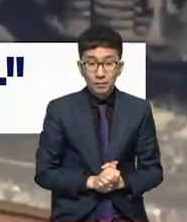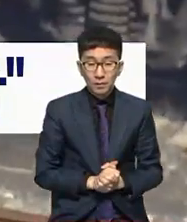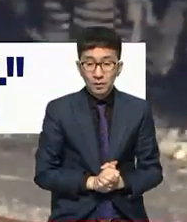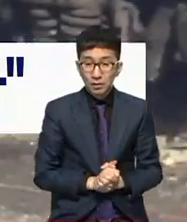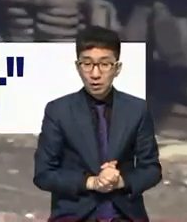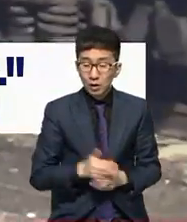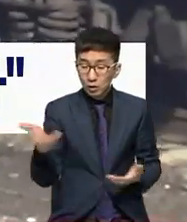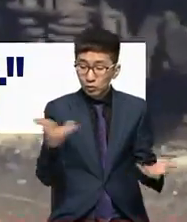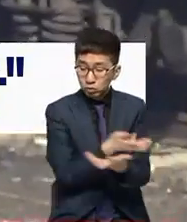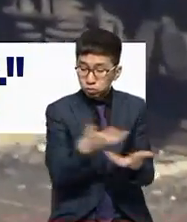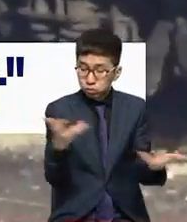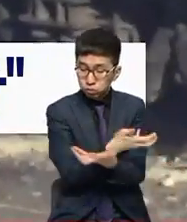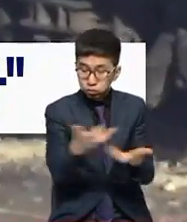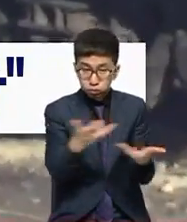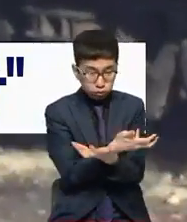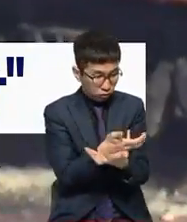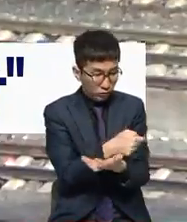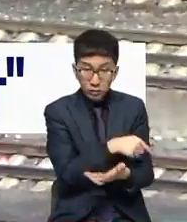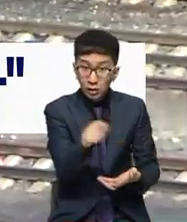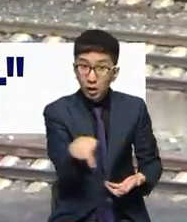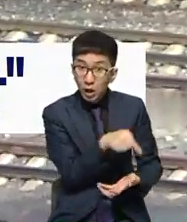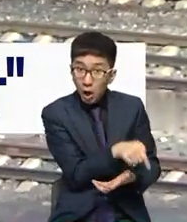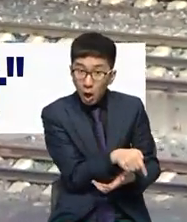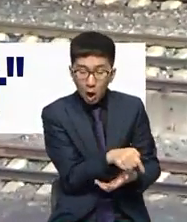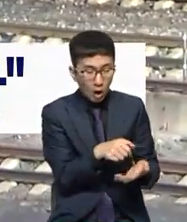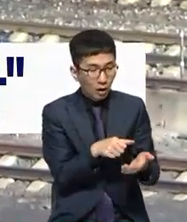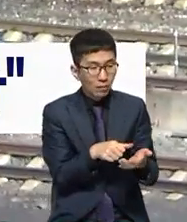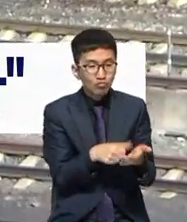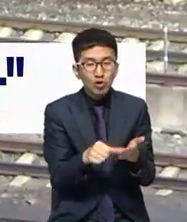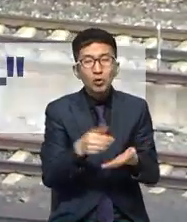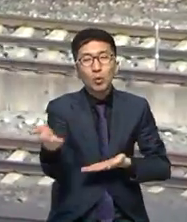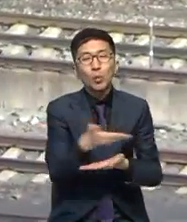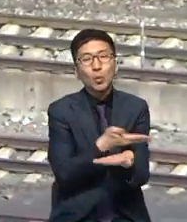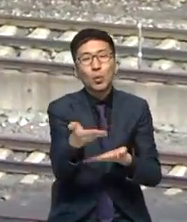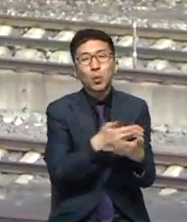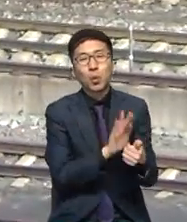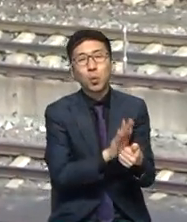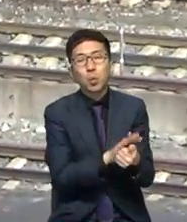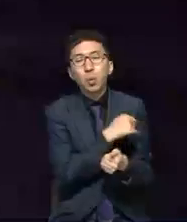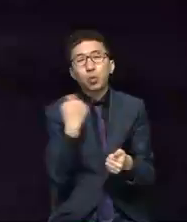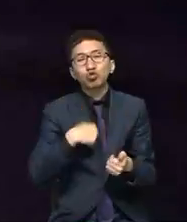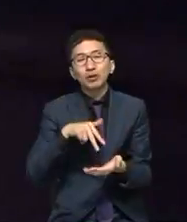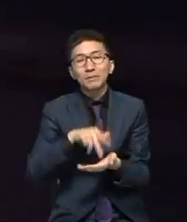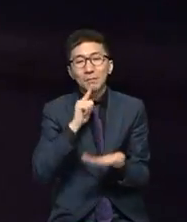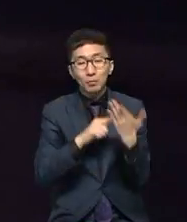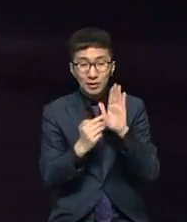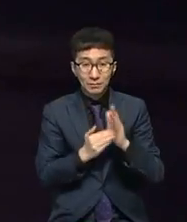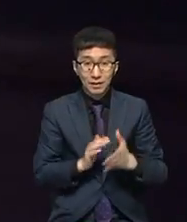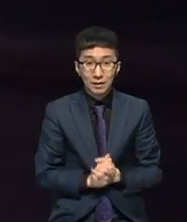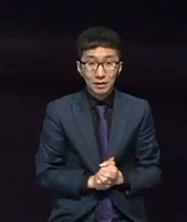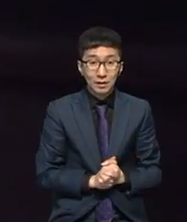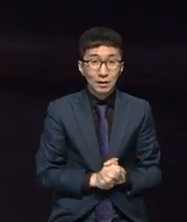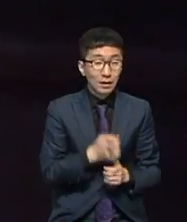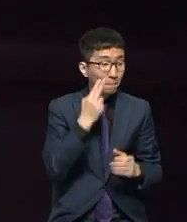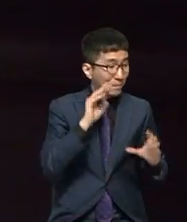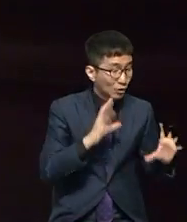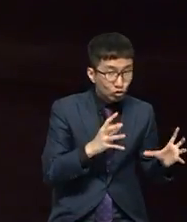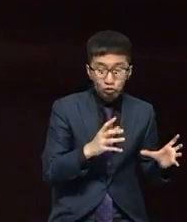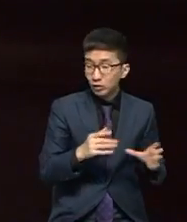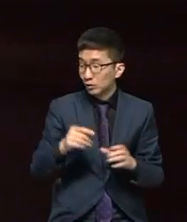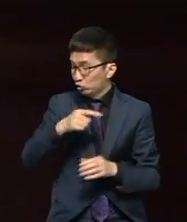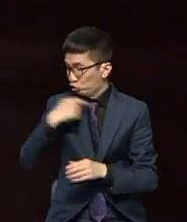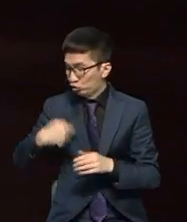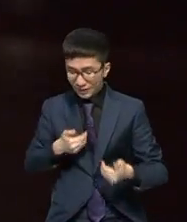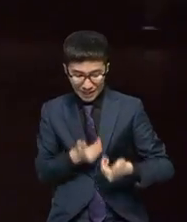재개를 확인하면서 양국의 정상적인 무역 왕래를 돕겠다고 밝혔습니다. 북미, 미중 갈등이 고조되는 가운데 육로